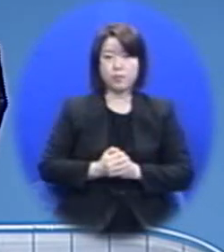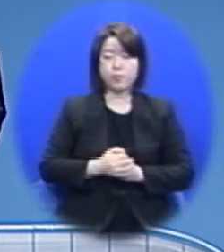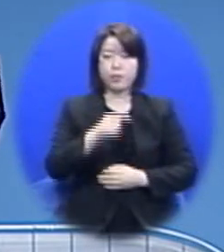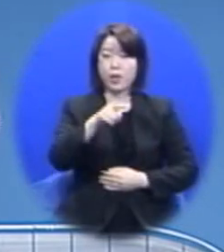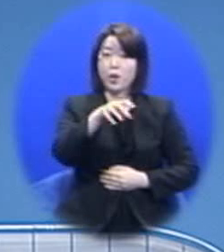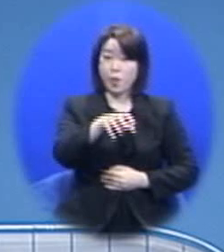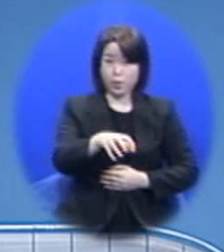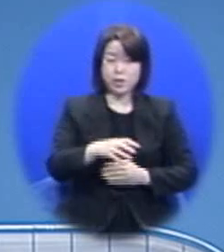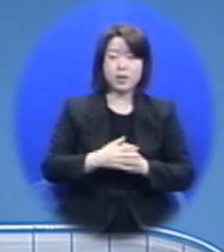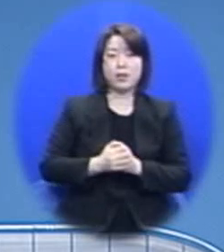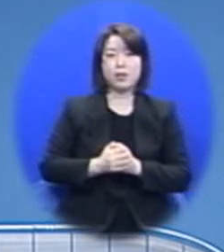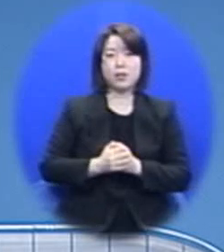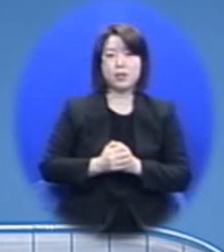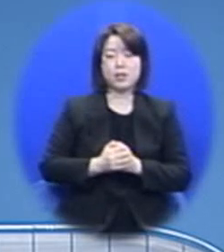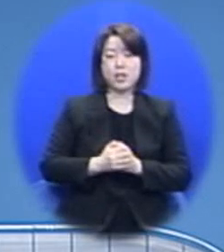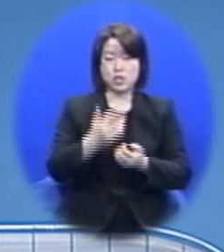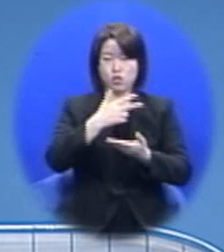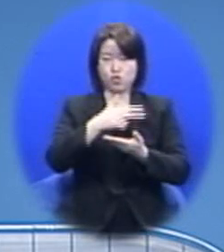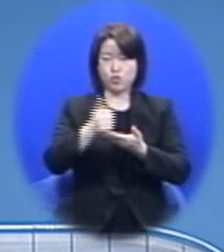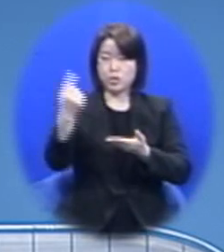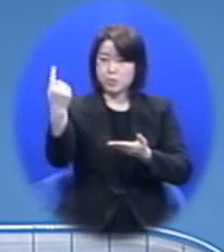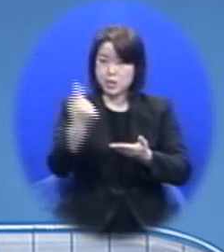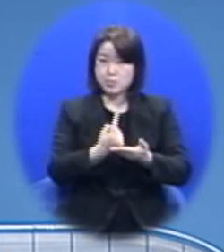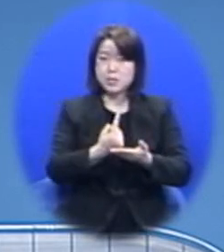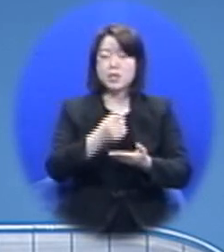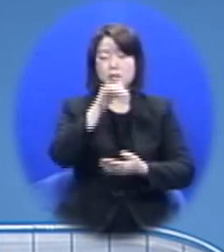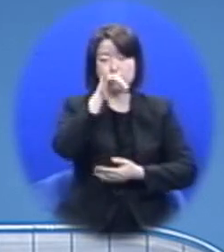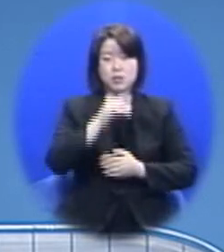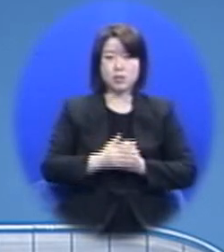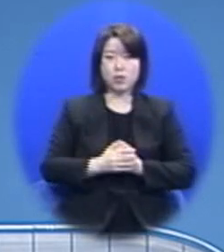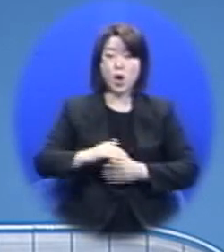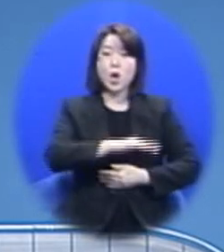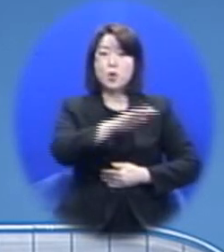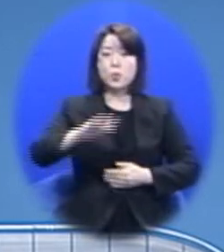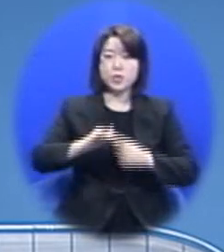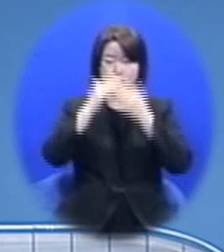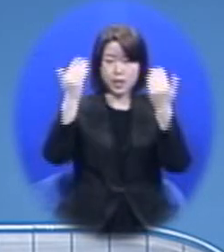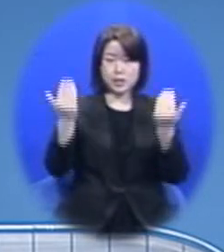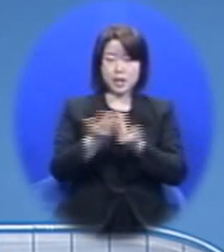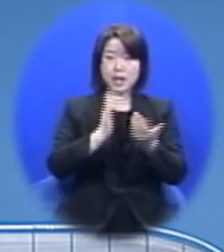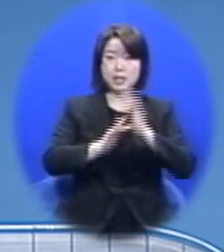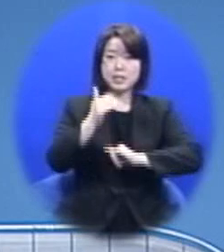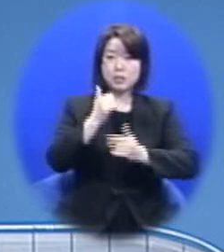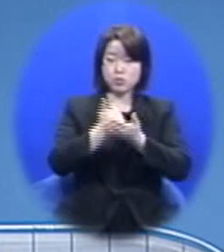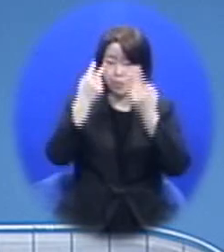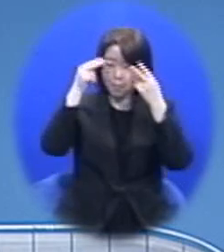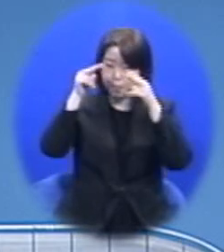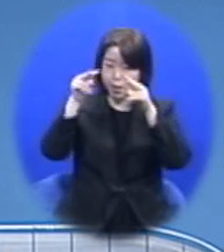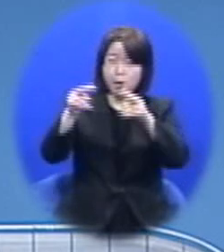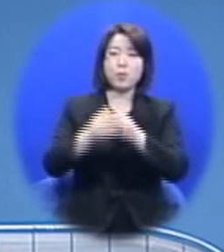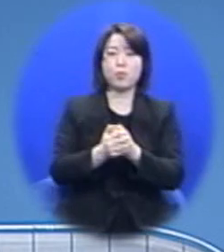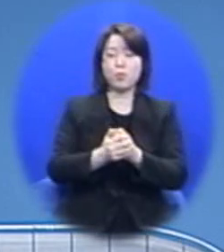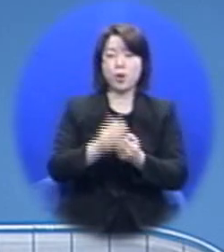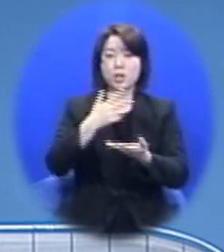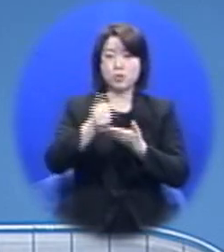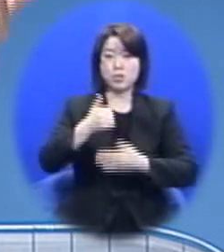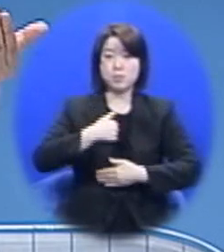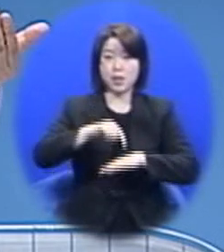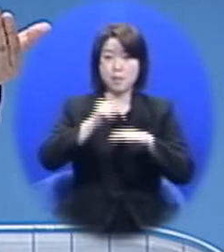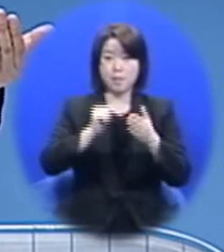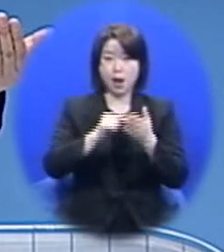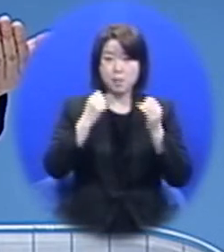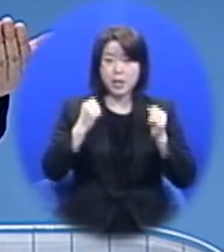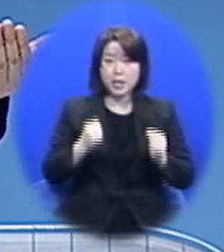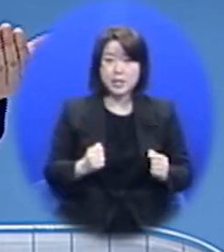여기에 주의 임재가 있는 거예요. 우리가 다 예수님을 바라보고 주님이 내 마음에 계신 것을 서로가